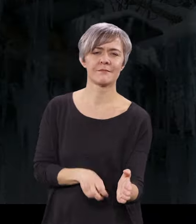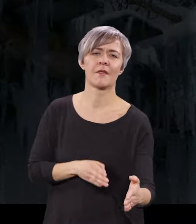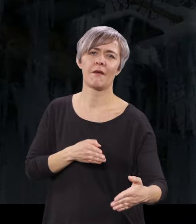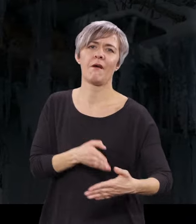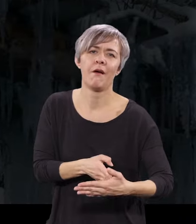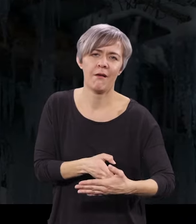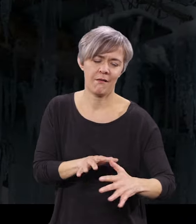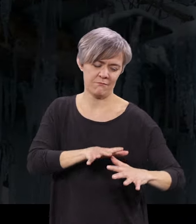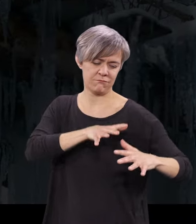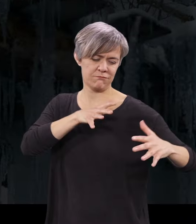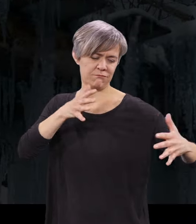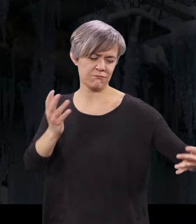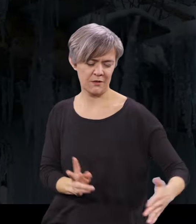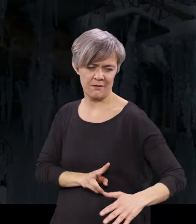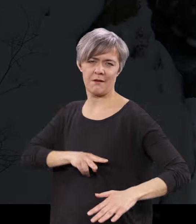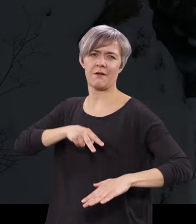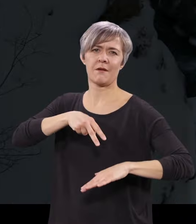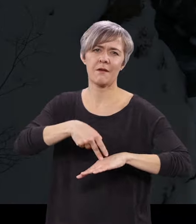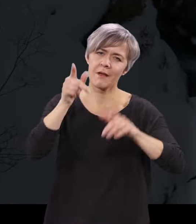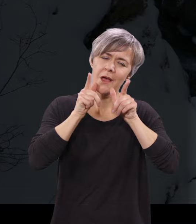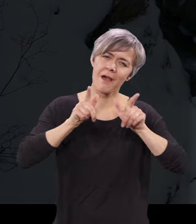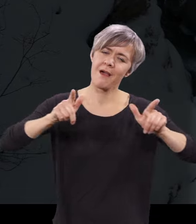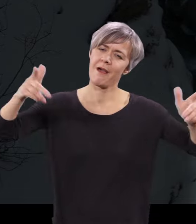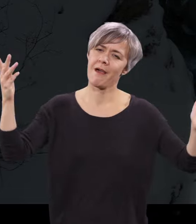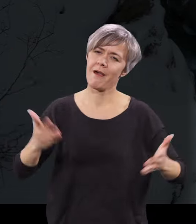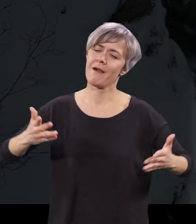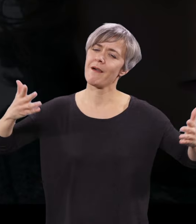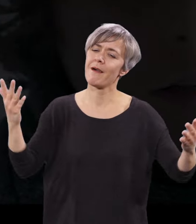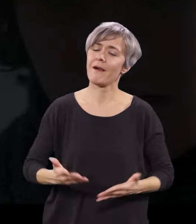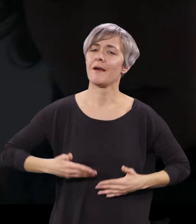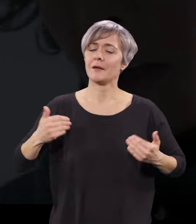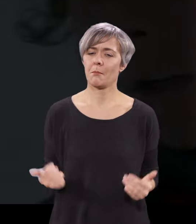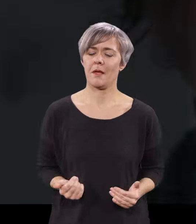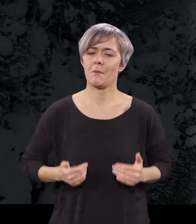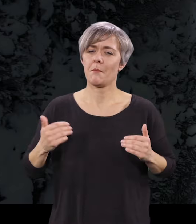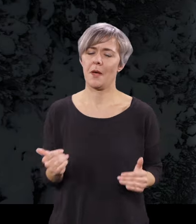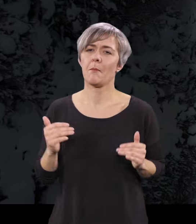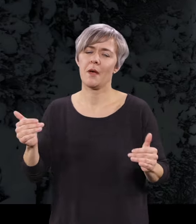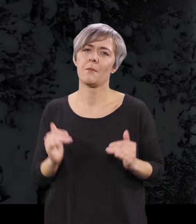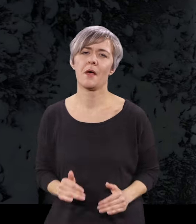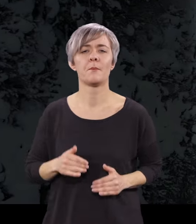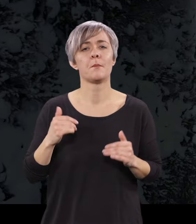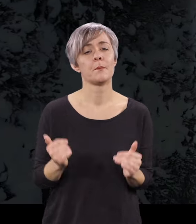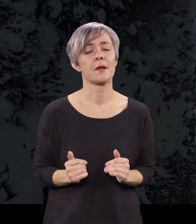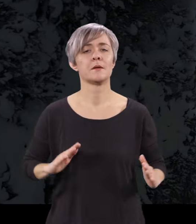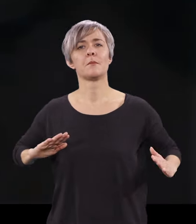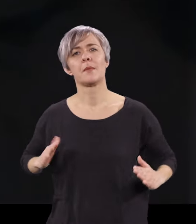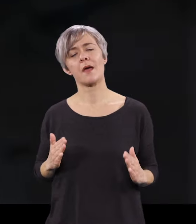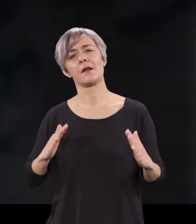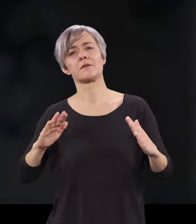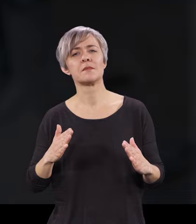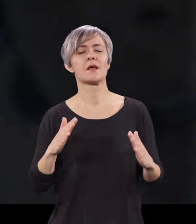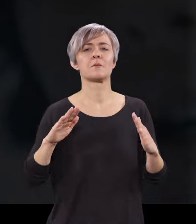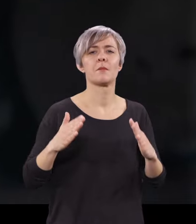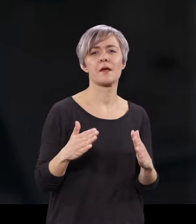Stein steh ich drauf und schrei. Hey, hey, hey.